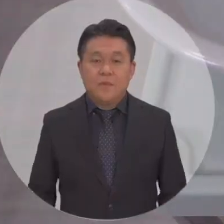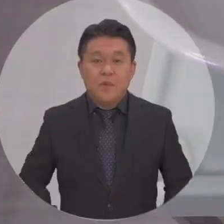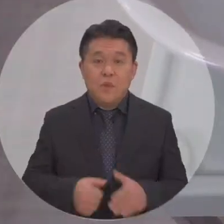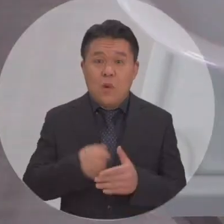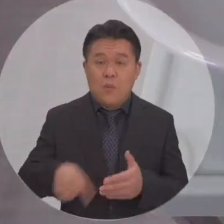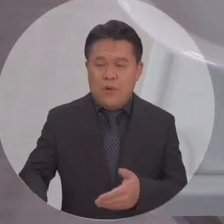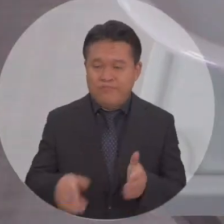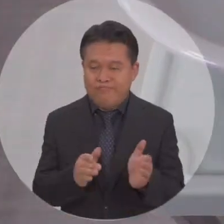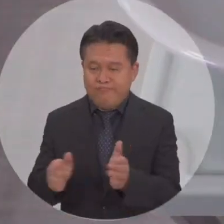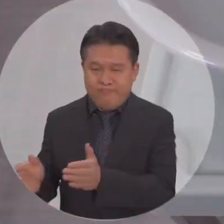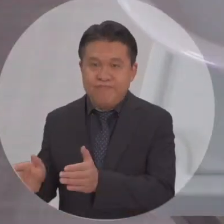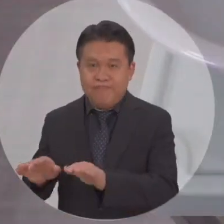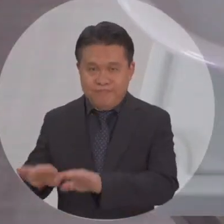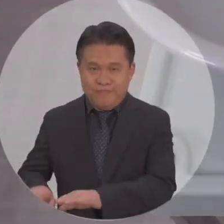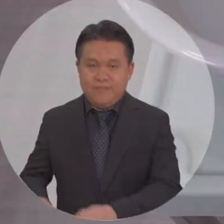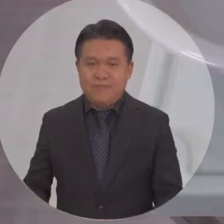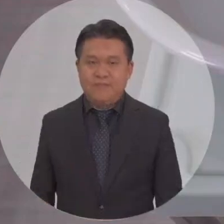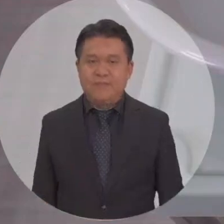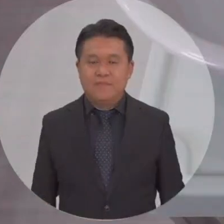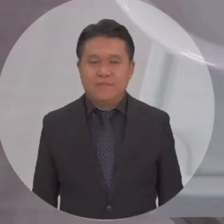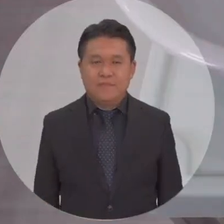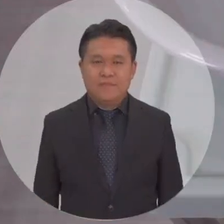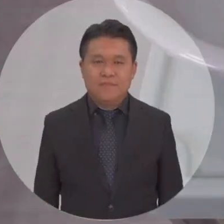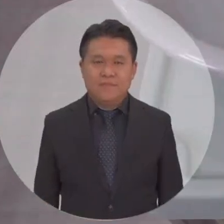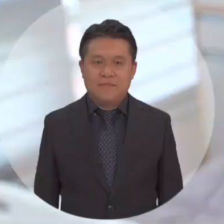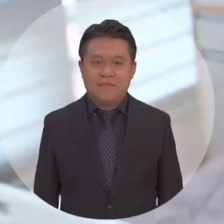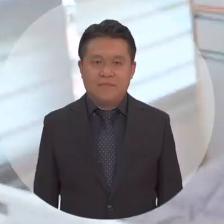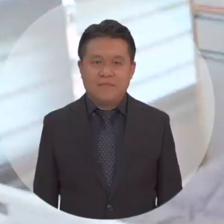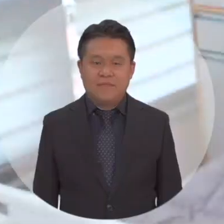필요 물건을 준비합니다.